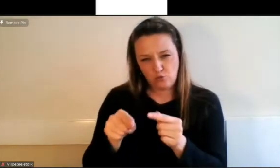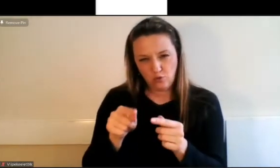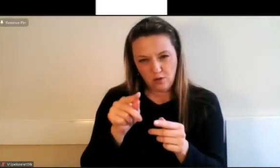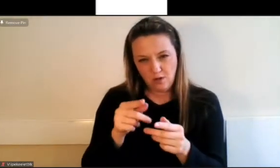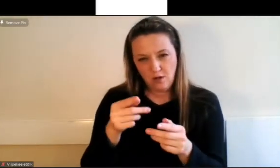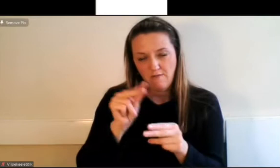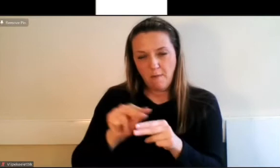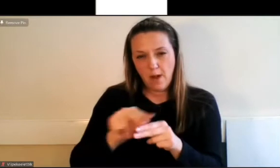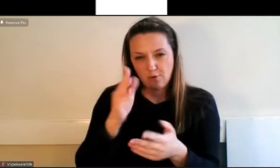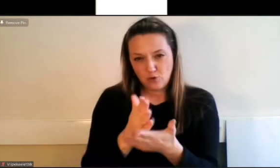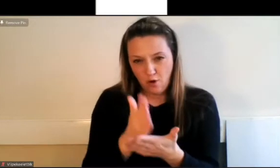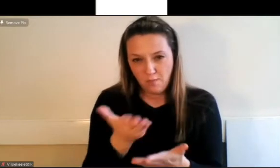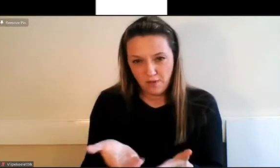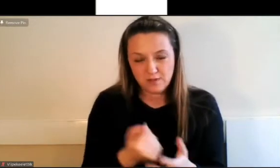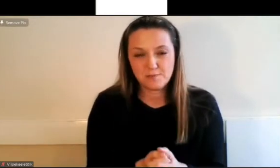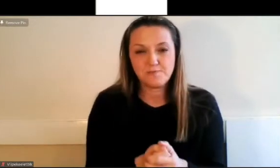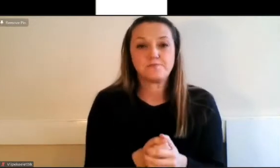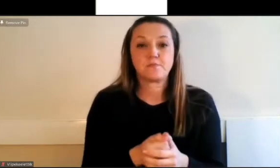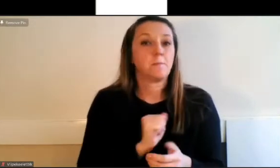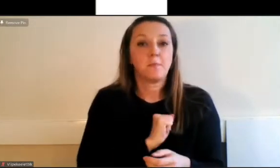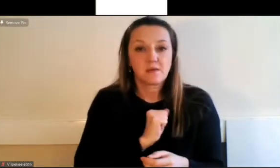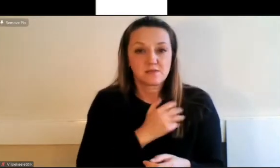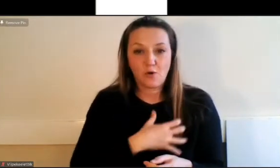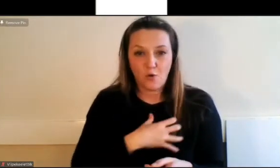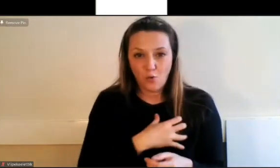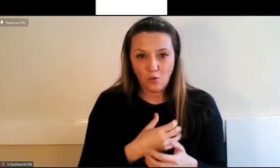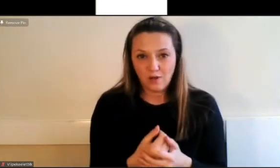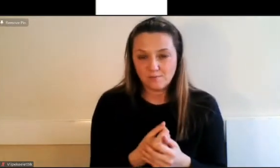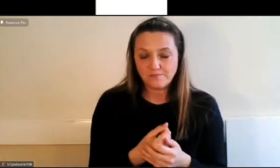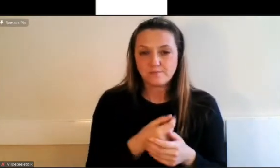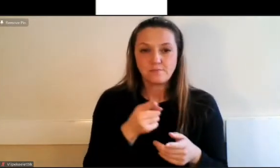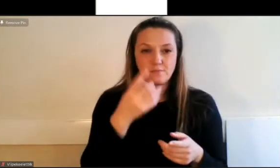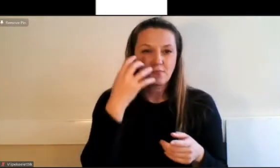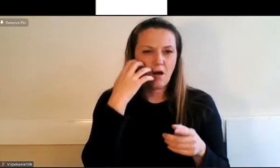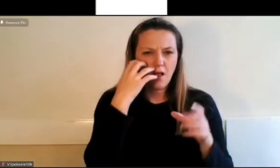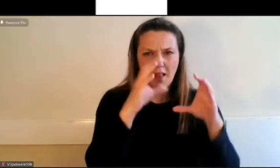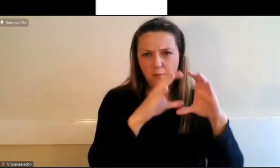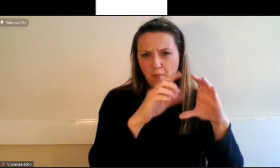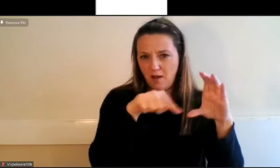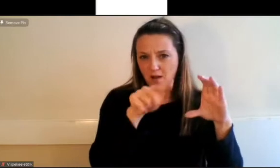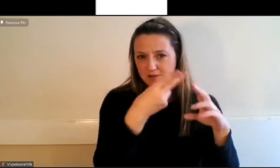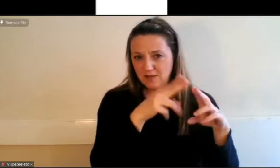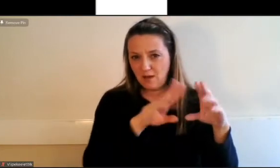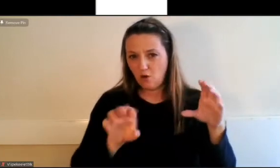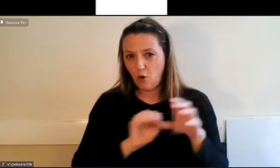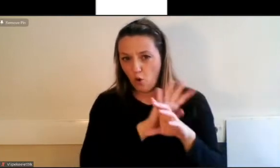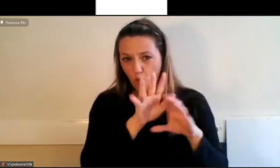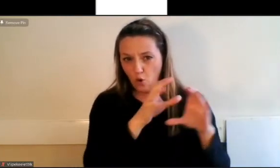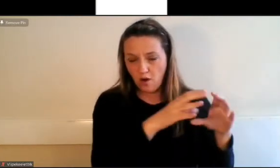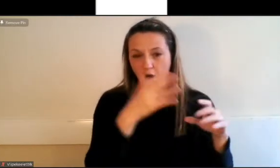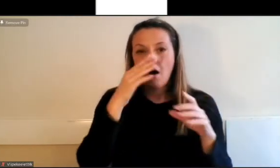Nüüd koroonaviirusel on pinna peal need punased väljaulatuvad on ogavalgud, aga